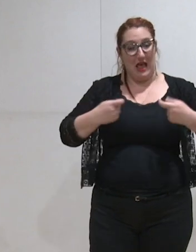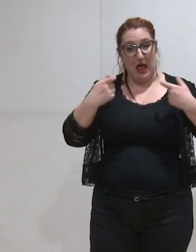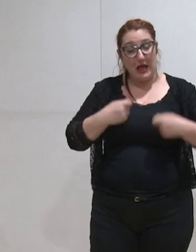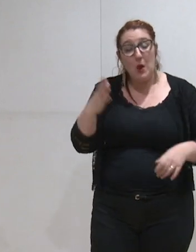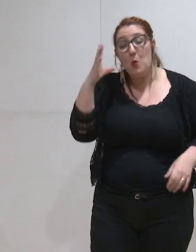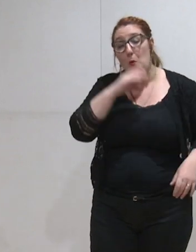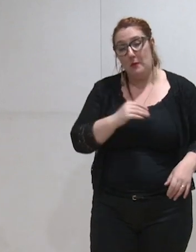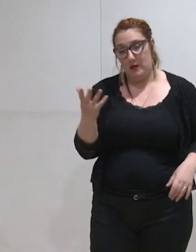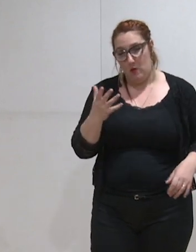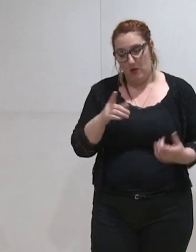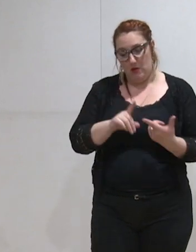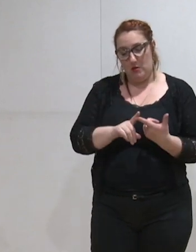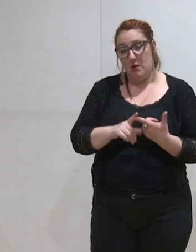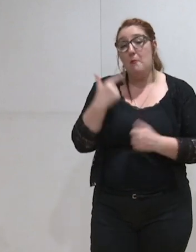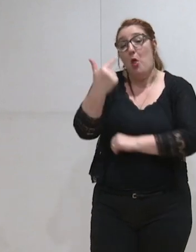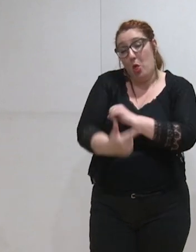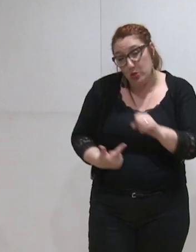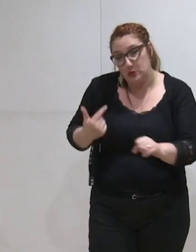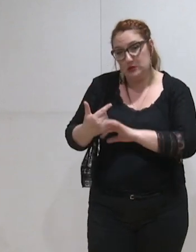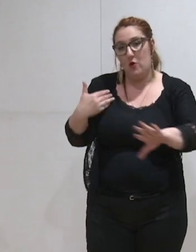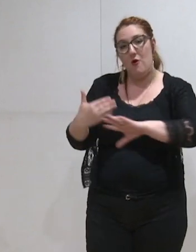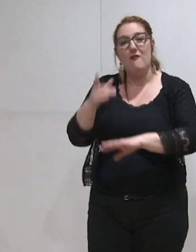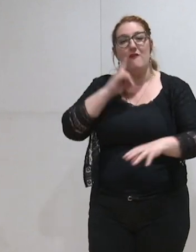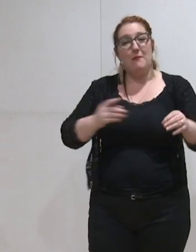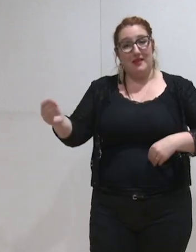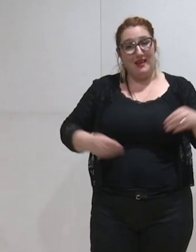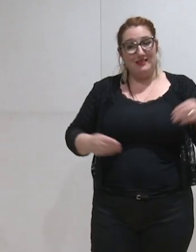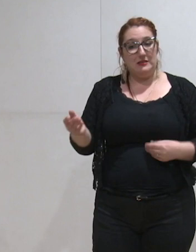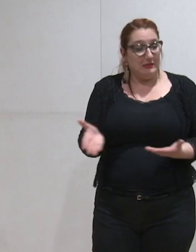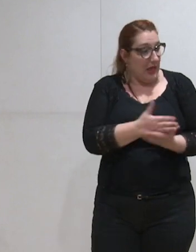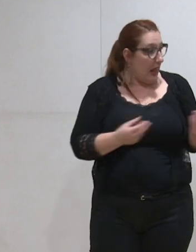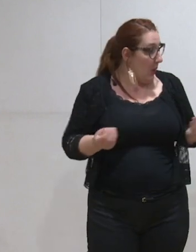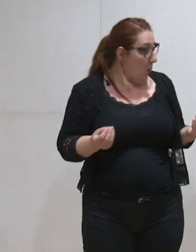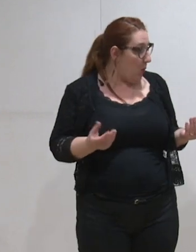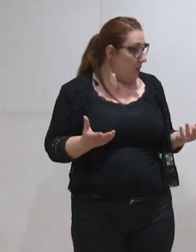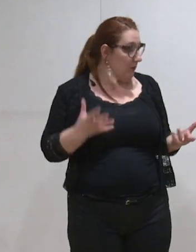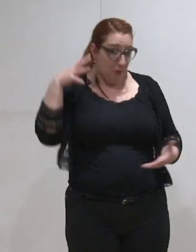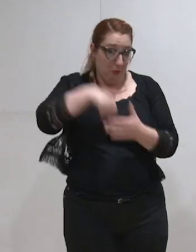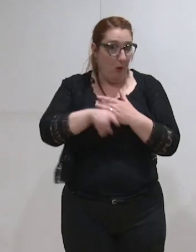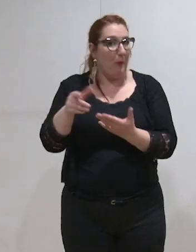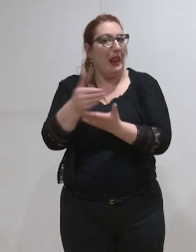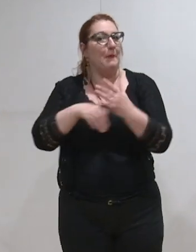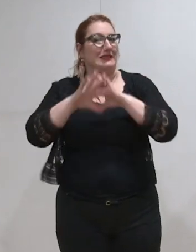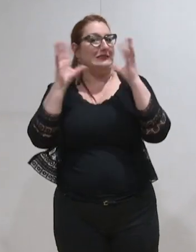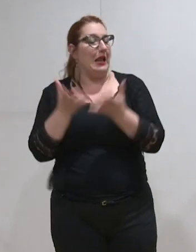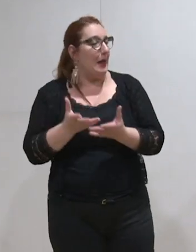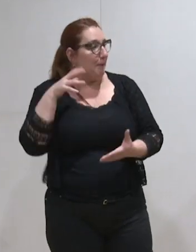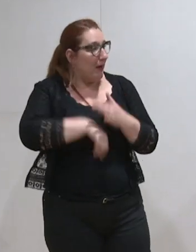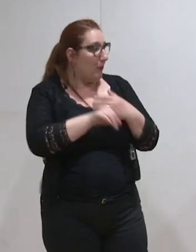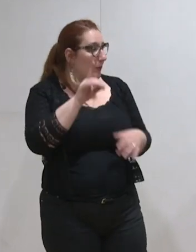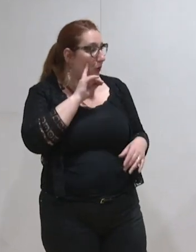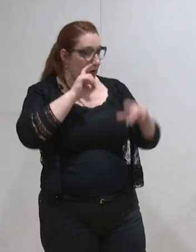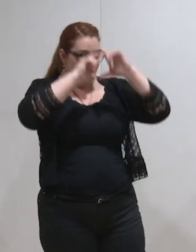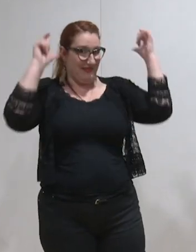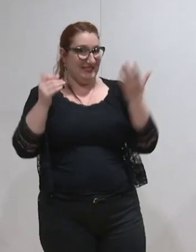2 ans la directrice sa rémunération n'apparaît pas dans la masse salariale pour une simple et bonne raison c'est qu'elle